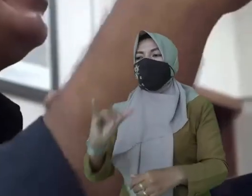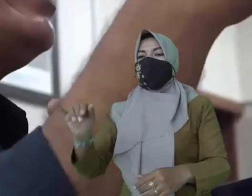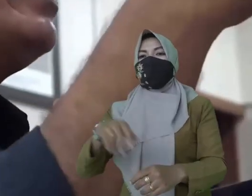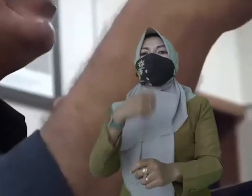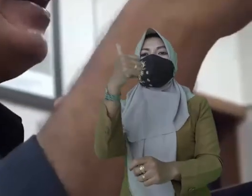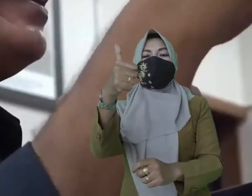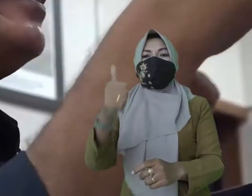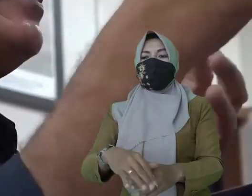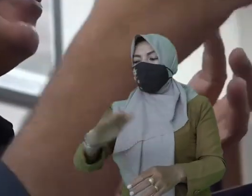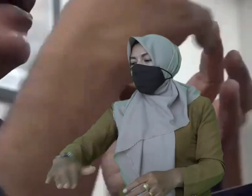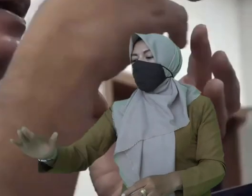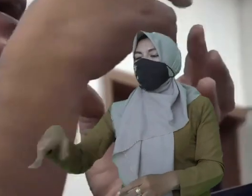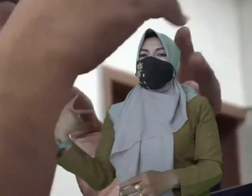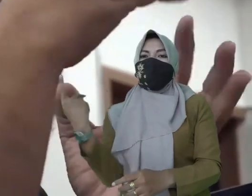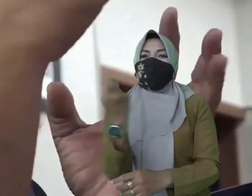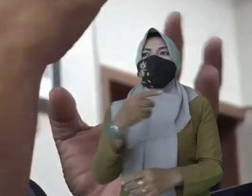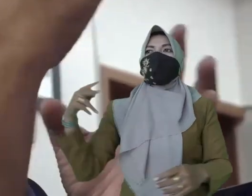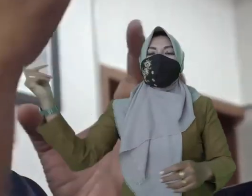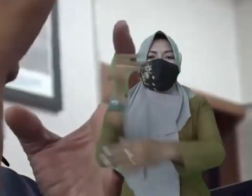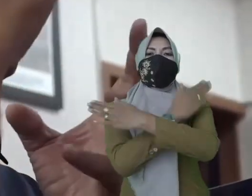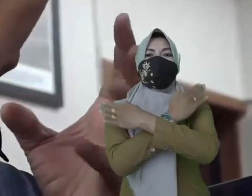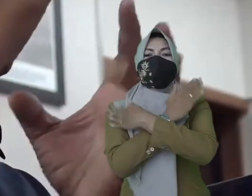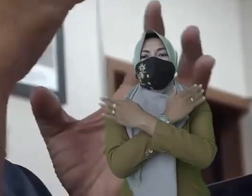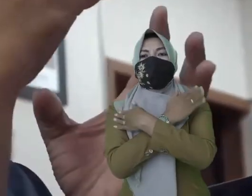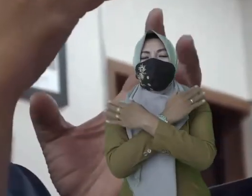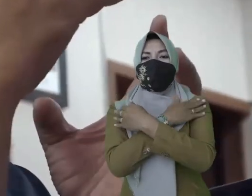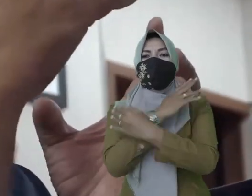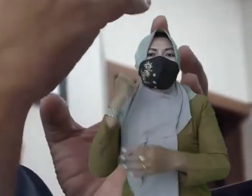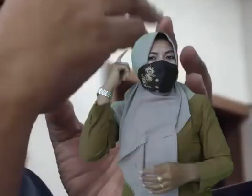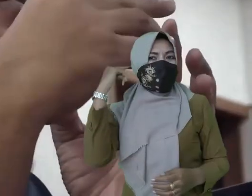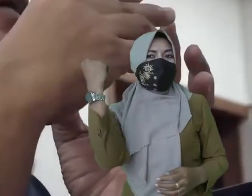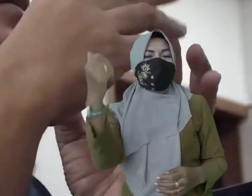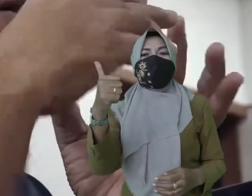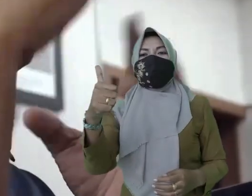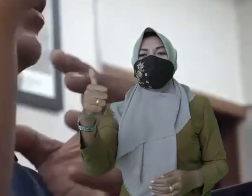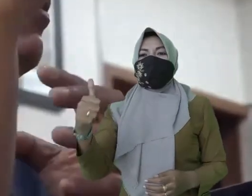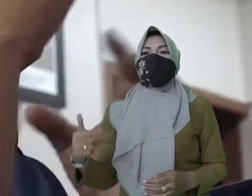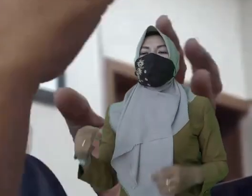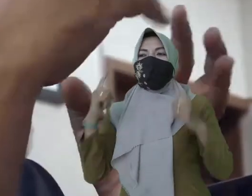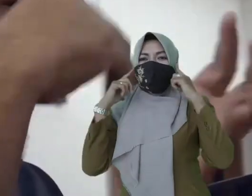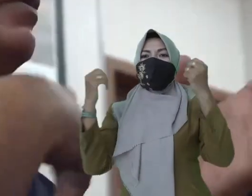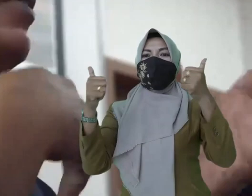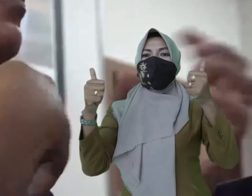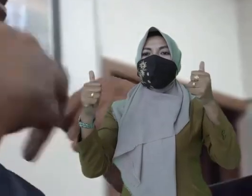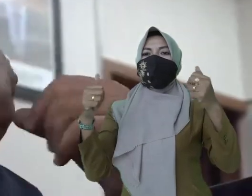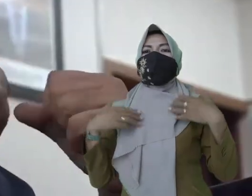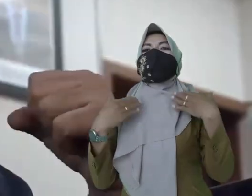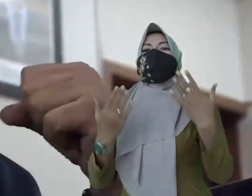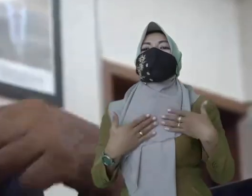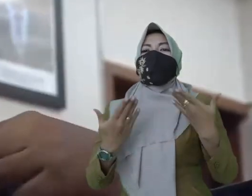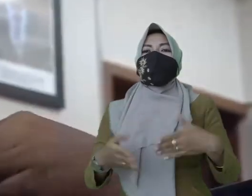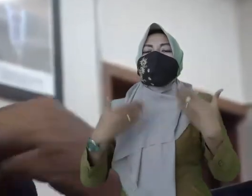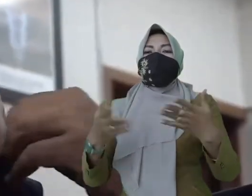dengan baik. Nah, jadi tentu anak-anak murid kita yang berada di seluruh Aceh menjadi tambah pinter, walaupun selama ini mereka pingin